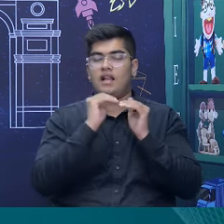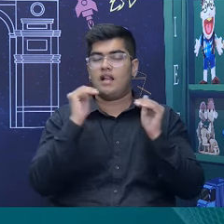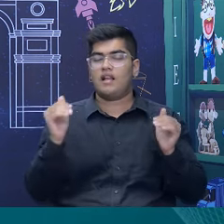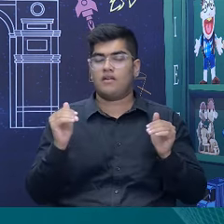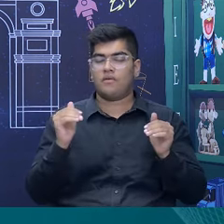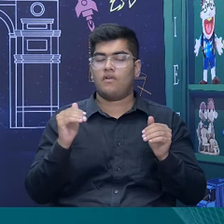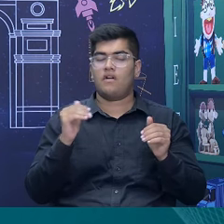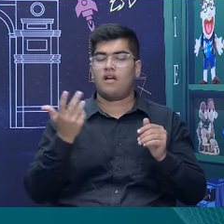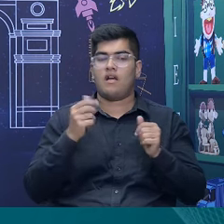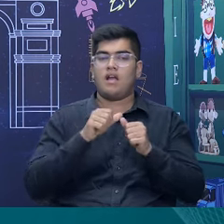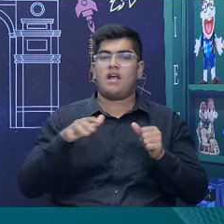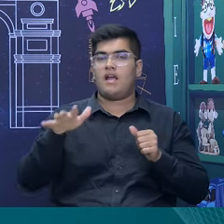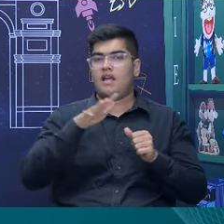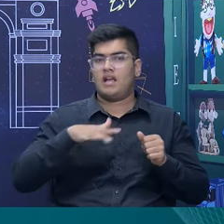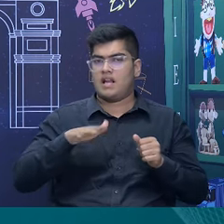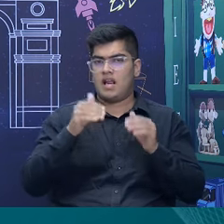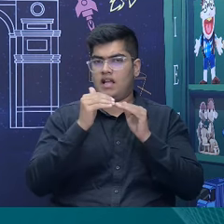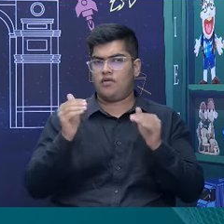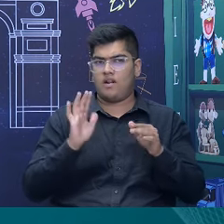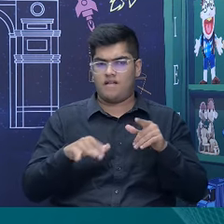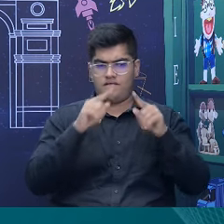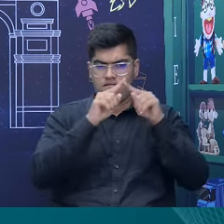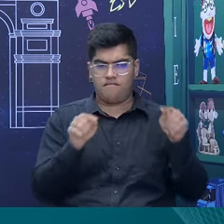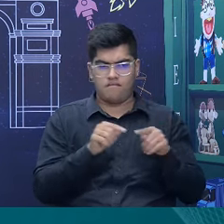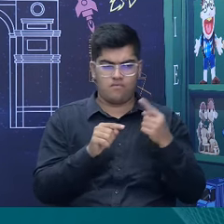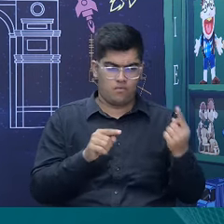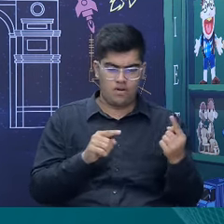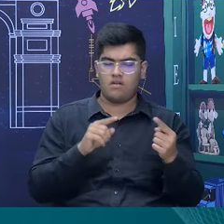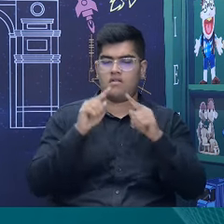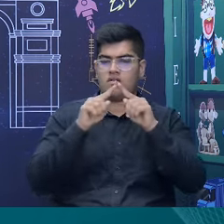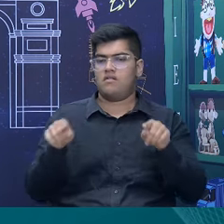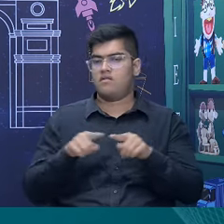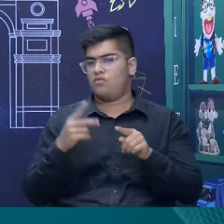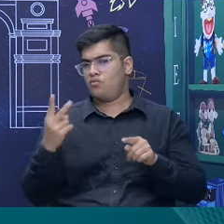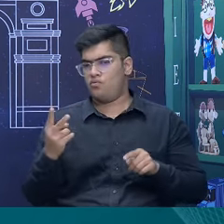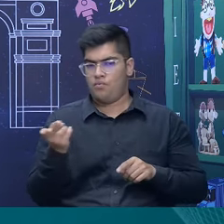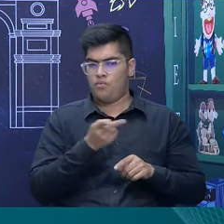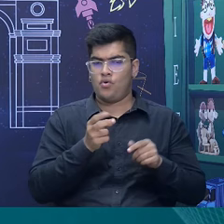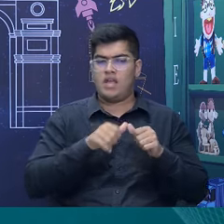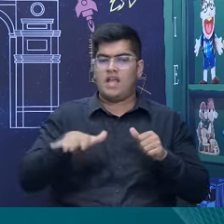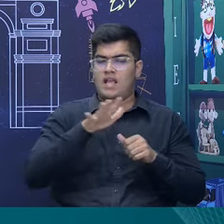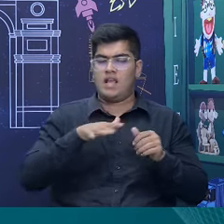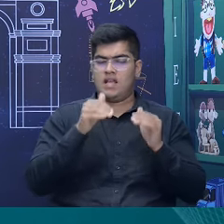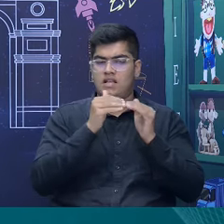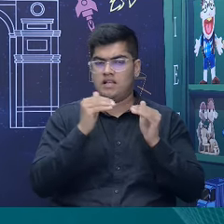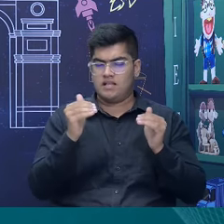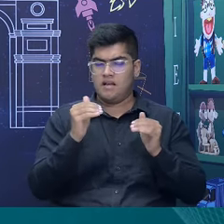एक और ट्रायंगल का एरिया सेम हो तो वो जरूरी नहीं है कांग्रे आपने देखा